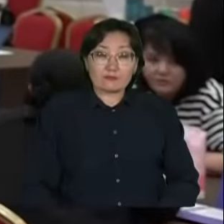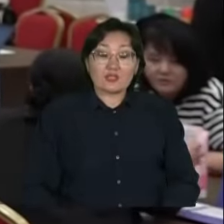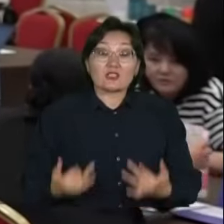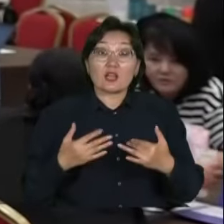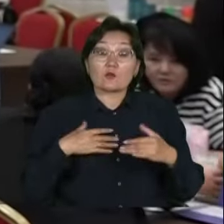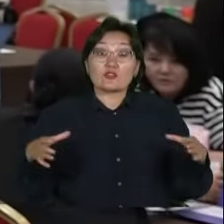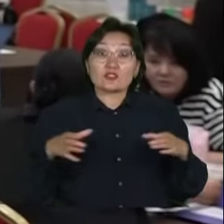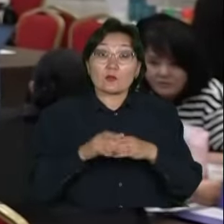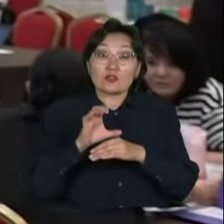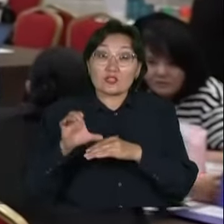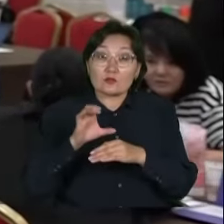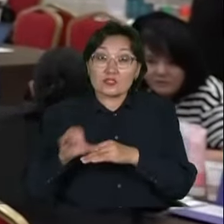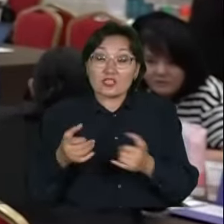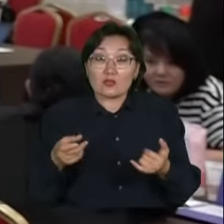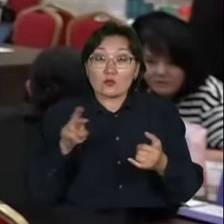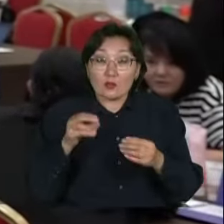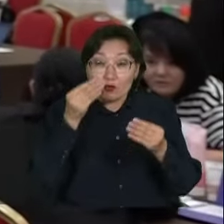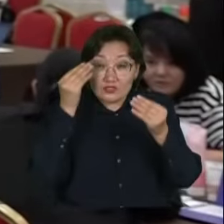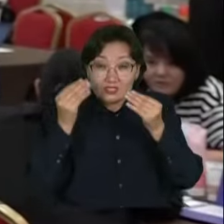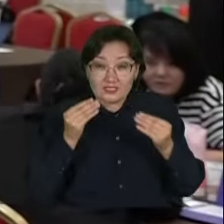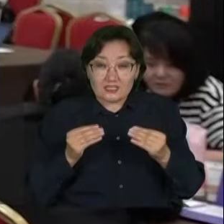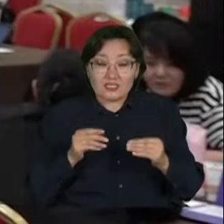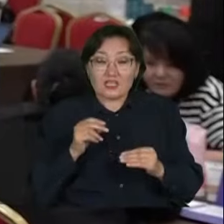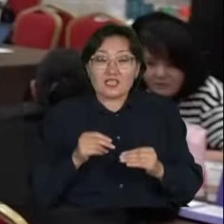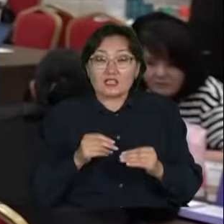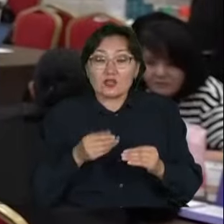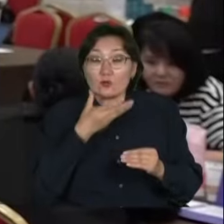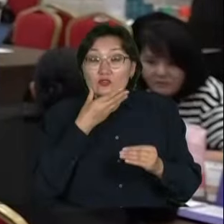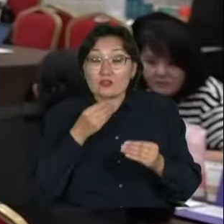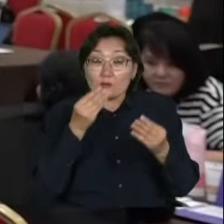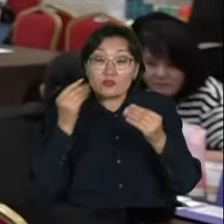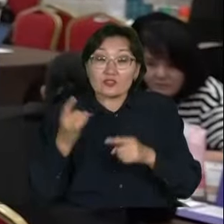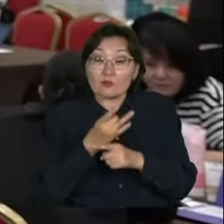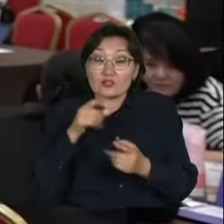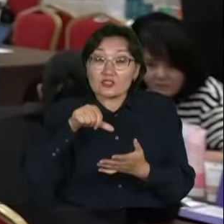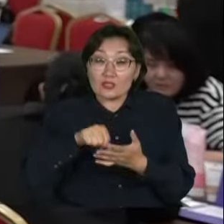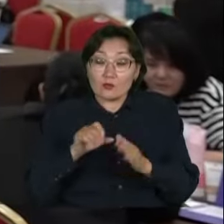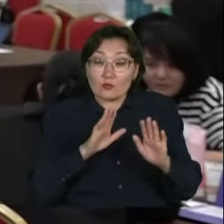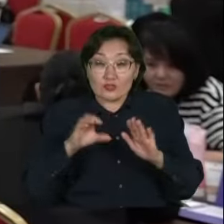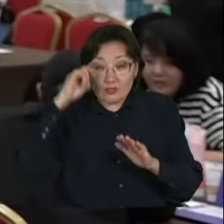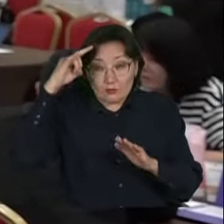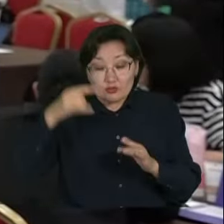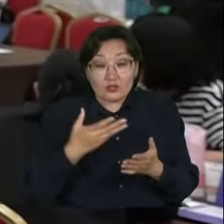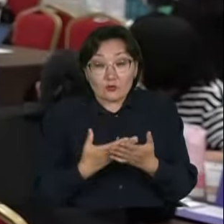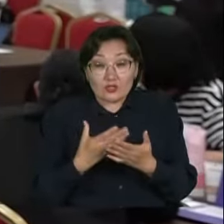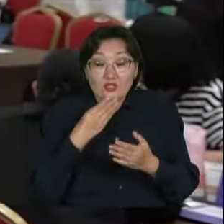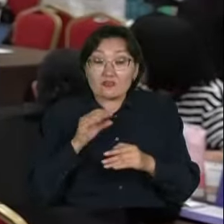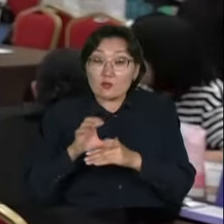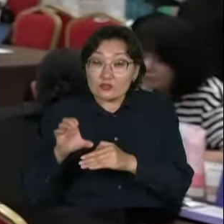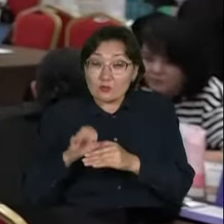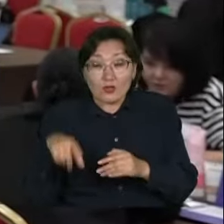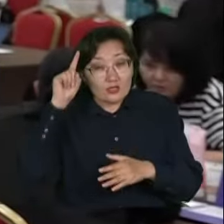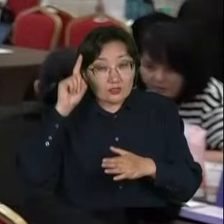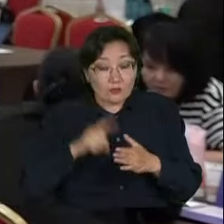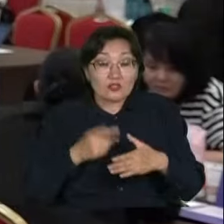Наша компания производит товары для косметологии и индустрии красоты. Мы впервые участвуем на выставке в Казахстане и представляем свой продукт. Надеемся,